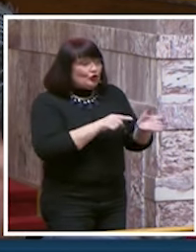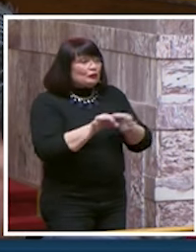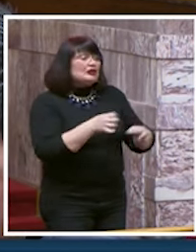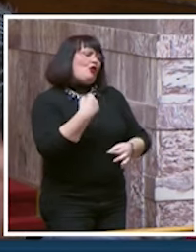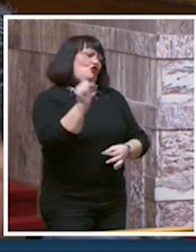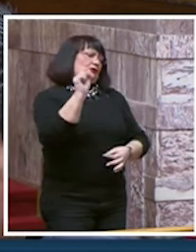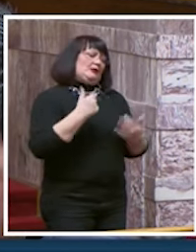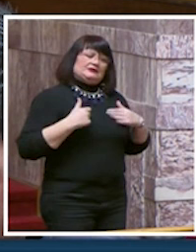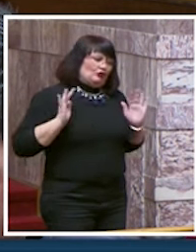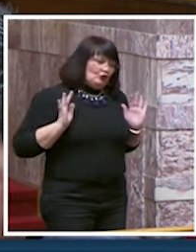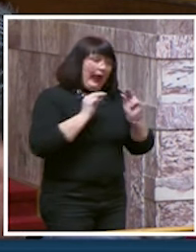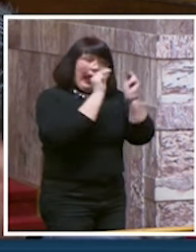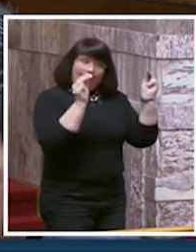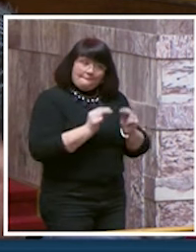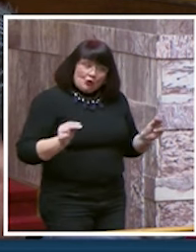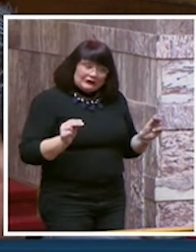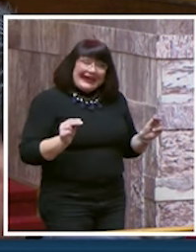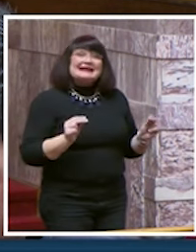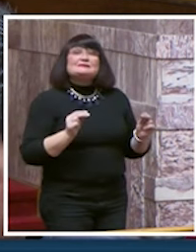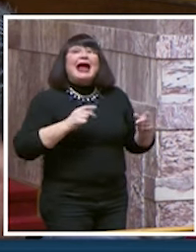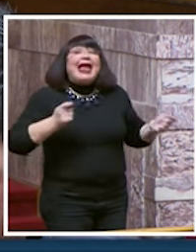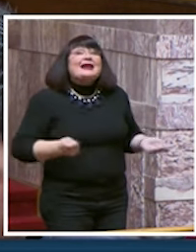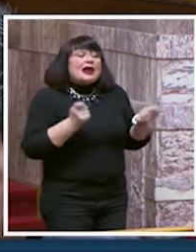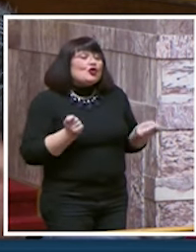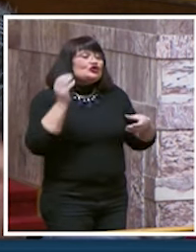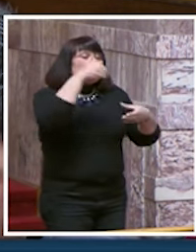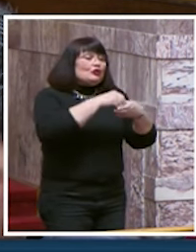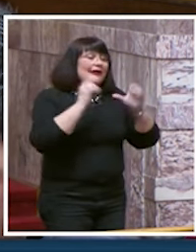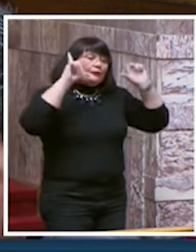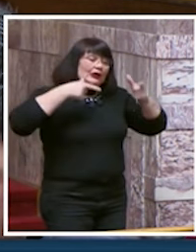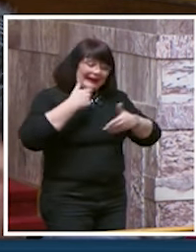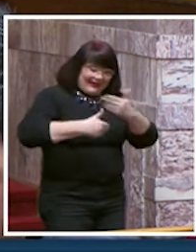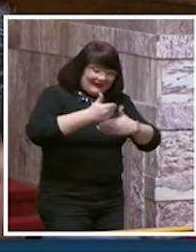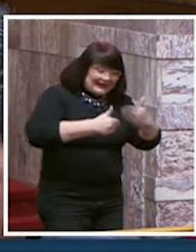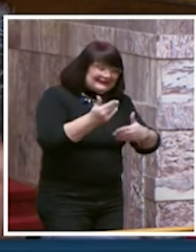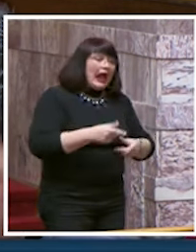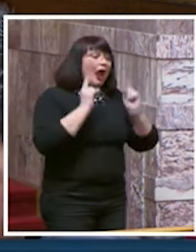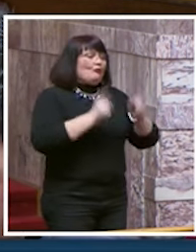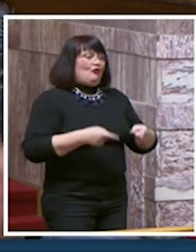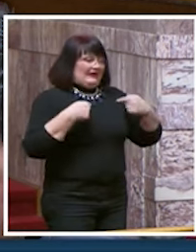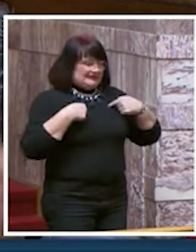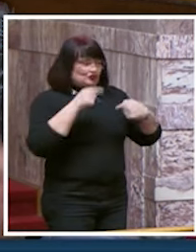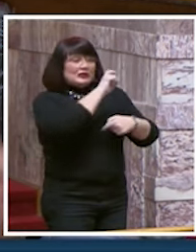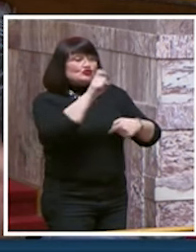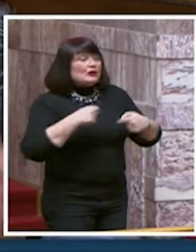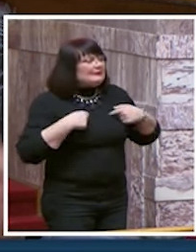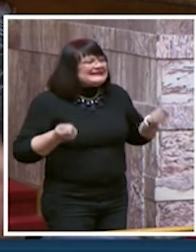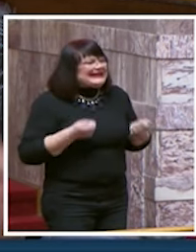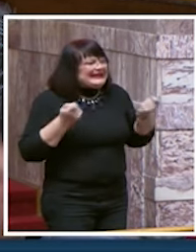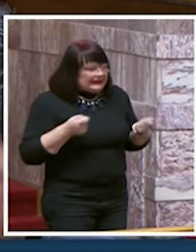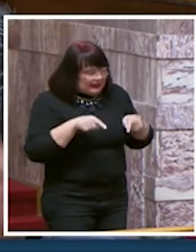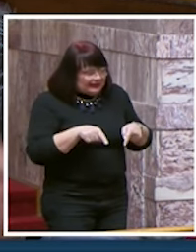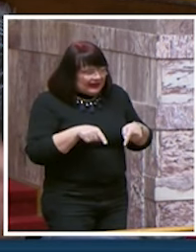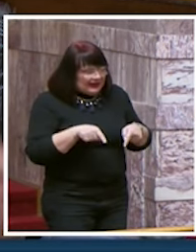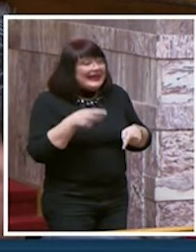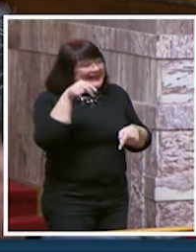νομοσχέδιο. Συνεπώς, η ενεργό συμμετοχή, οι δημοκρατικές διαδικασίες που επιλέγουμε για όλα αυτά που συμβαίνουν στη ζωή μας, είναι κριτήριο και για το ζήτημα